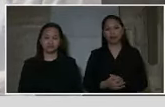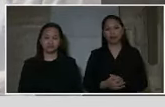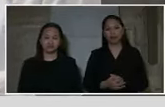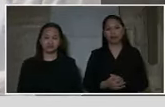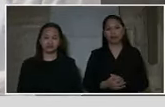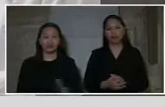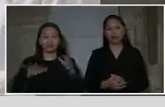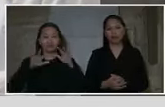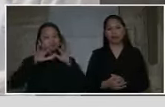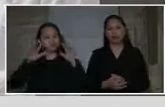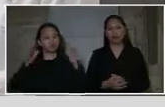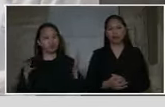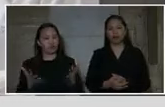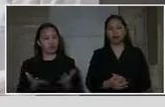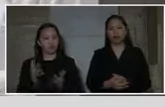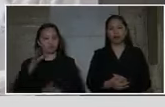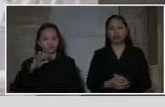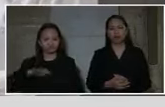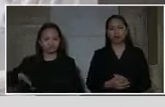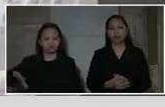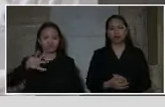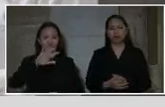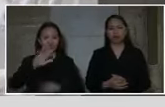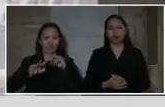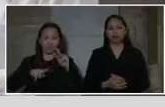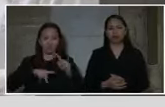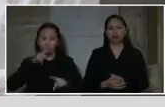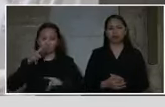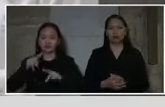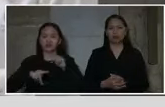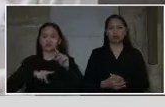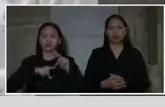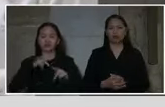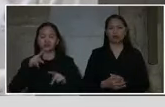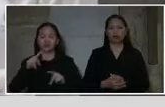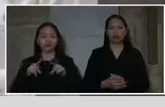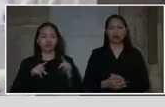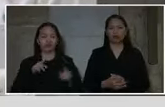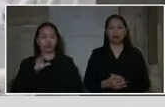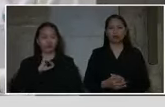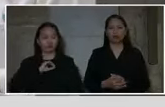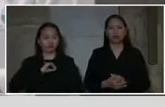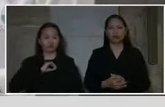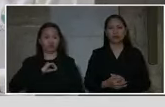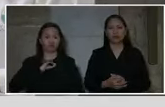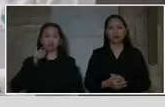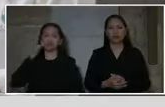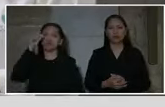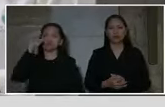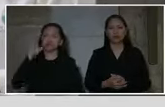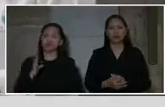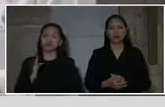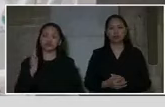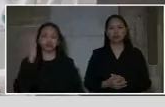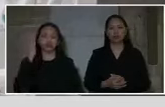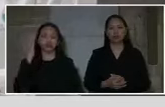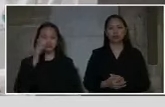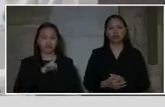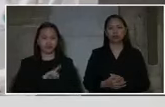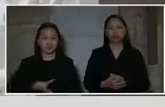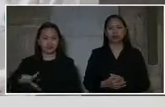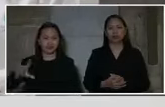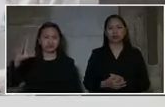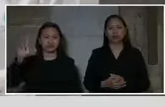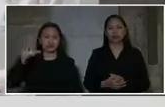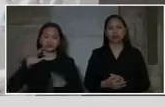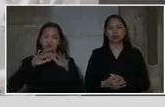Buong daigdig, lahat ng naroon, may-ari ang Diyos, ating Panginoon.